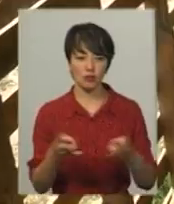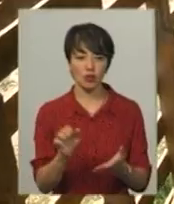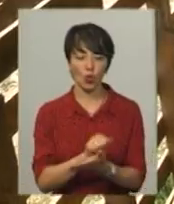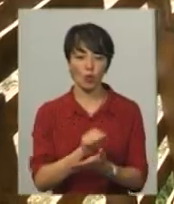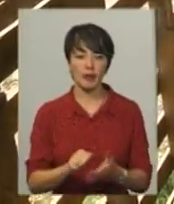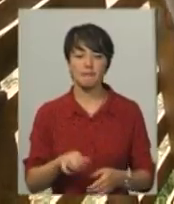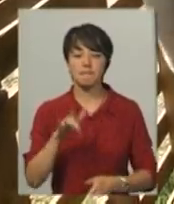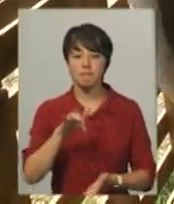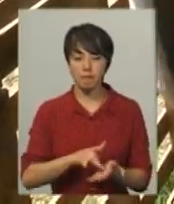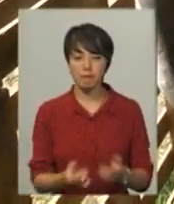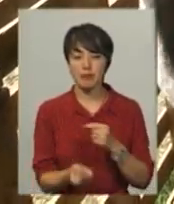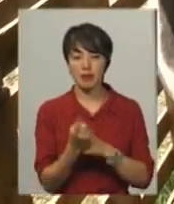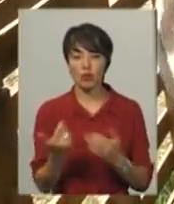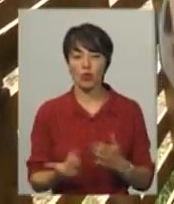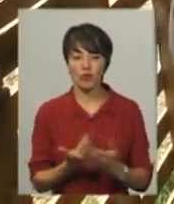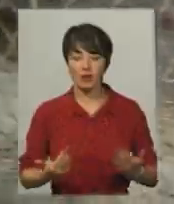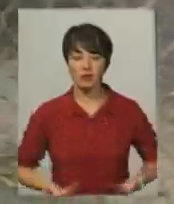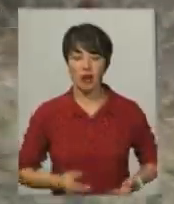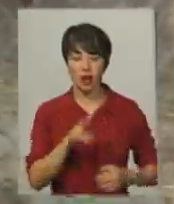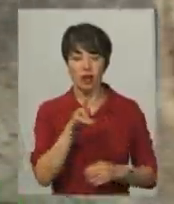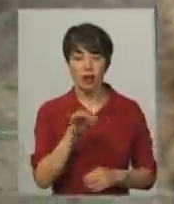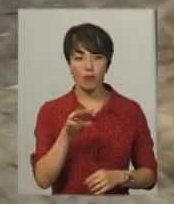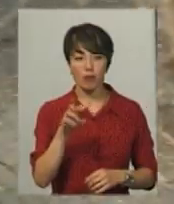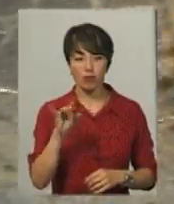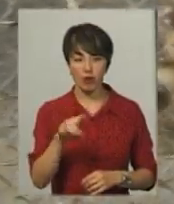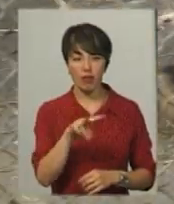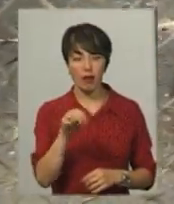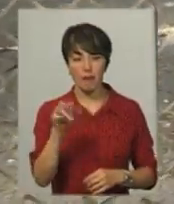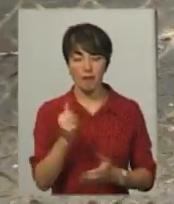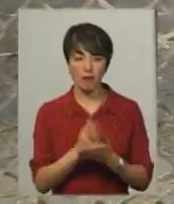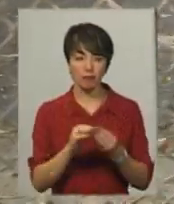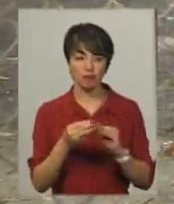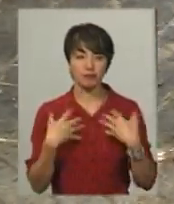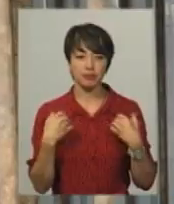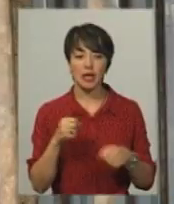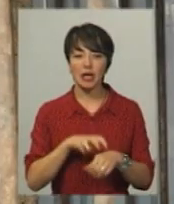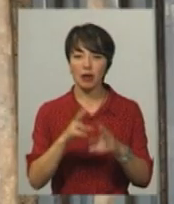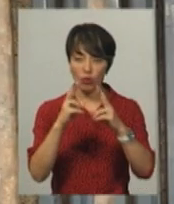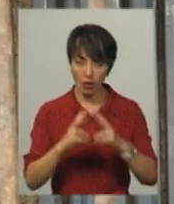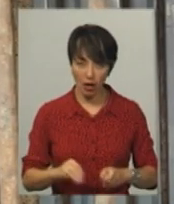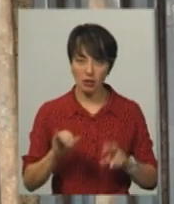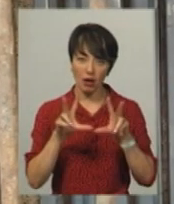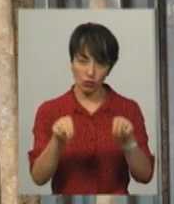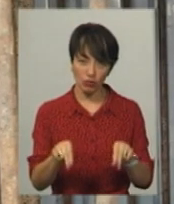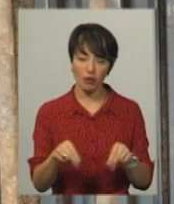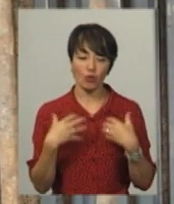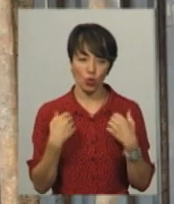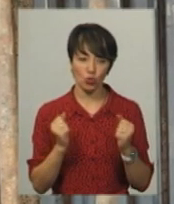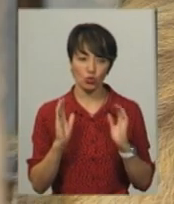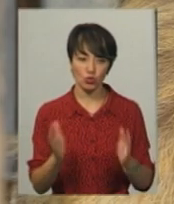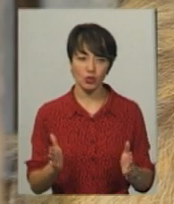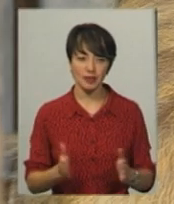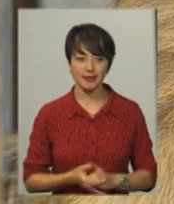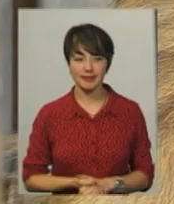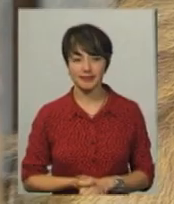У центрі з'явилися нові мешканці – лемур та лама. Вони мають проблеми зі здоров'ям, але лікар їх вже оглянув і гарантував одужання,